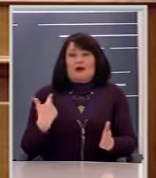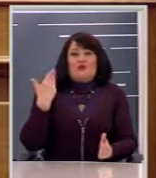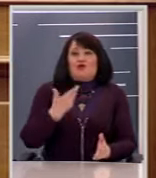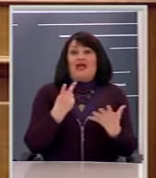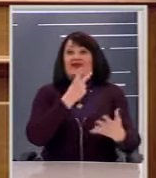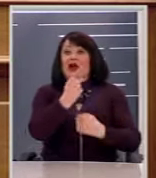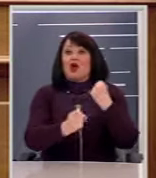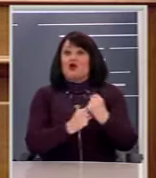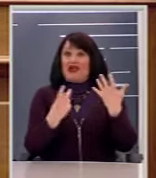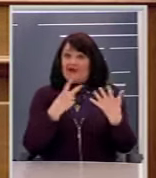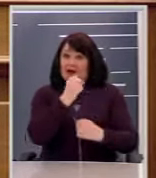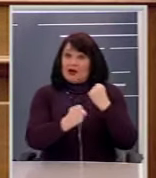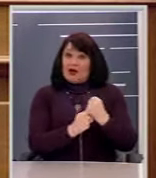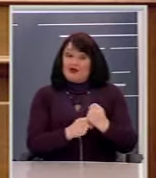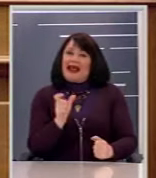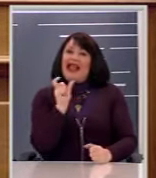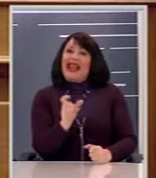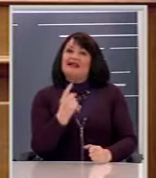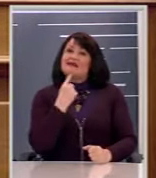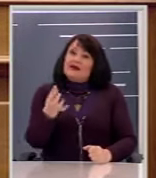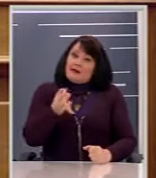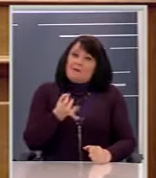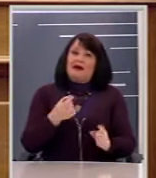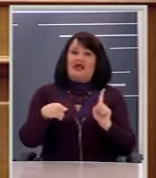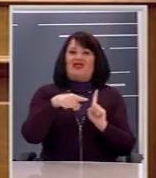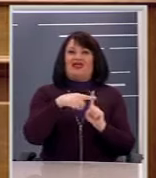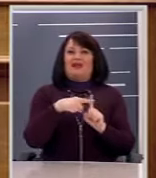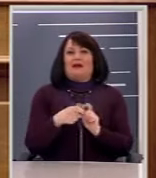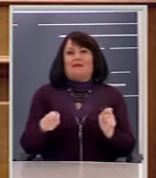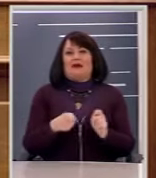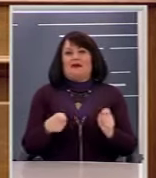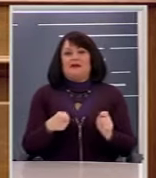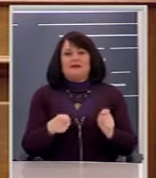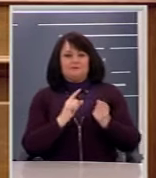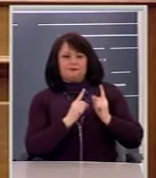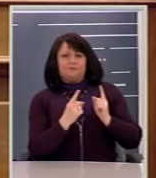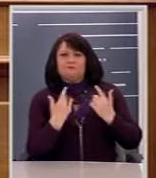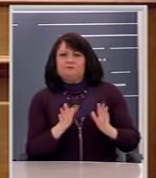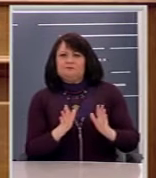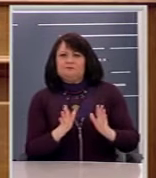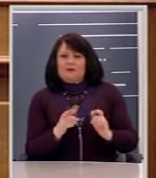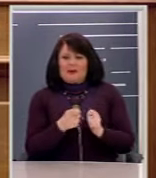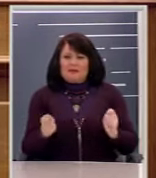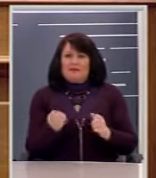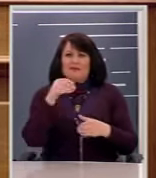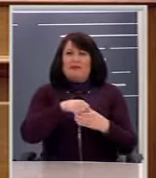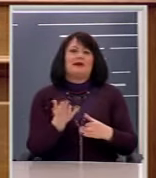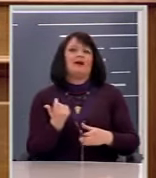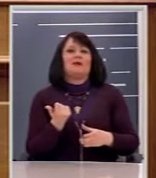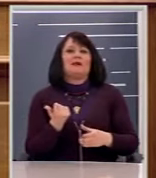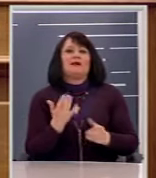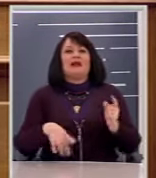χρόνια, ακούστηκε η λέξη θετικά μέτρα. Και γιατί η συμφωνία αυτή δεν περιλαμβάνει κανένα μέτρο ελληνικό προς τον ελληνικό